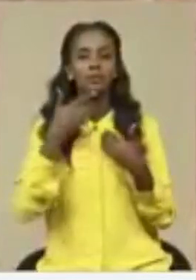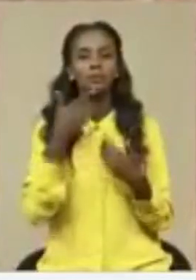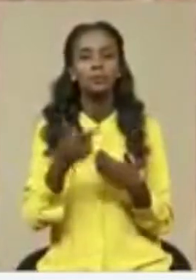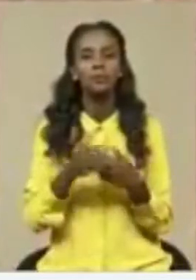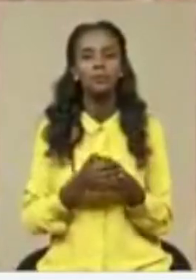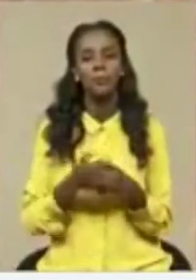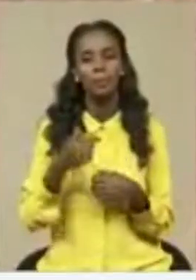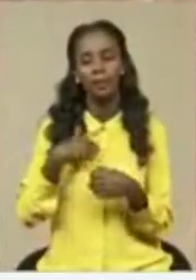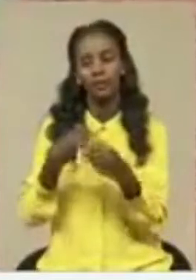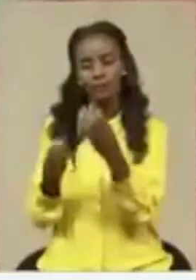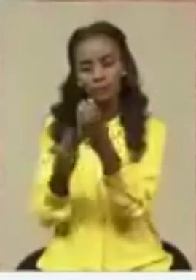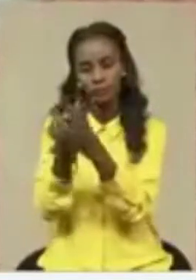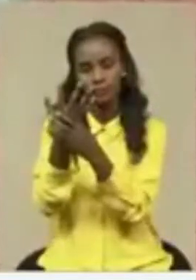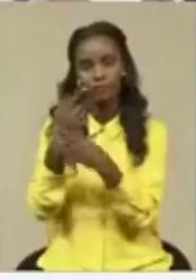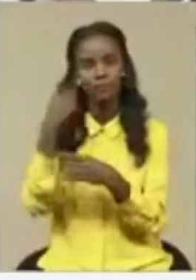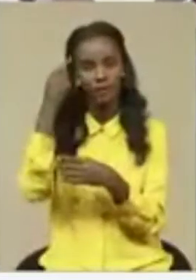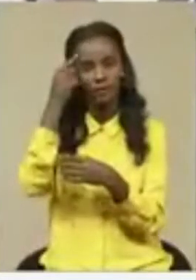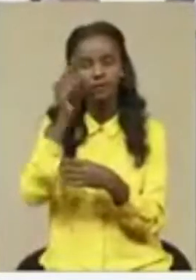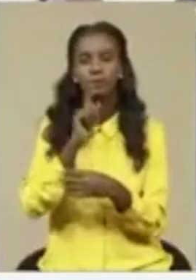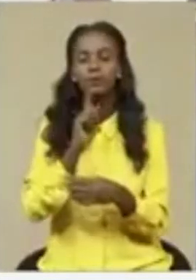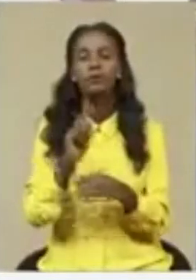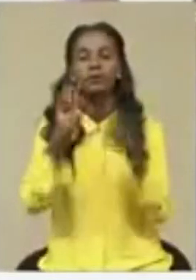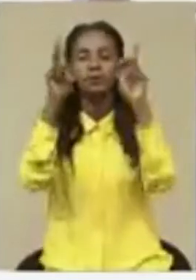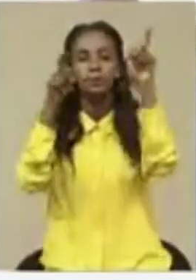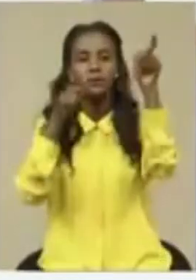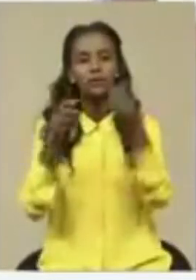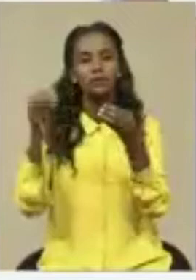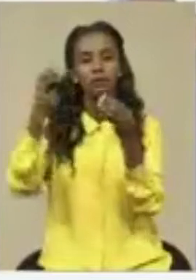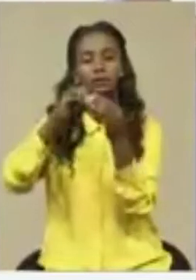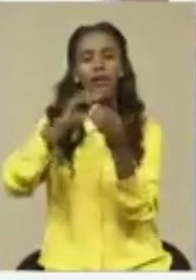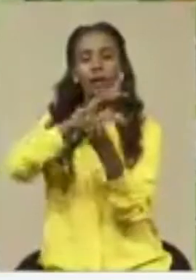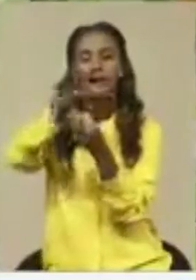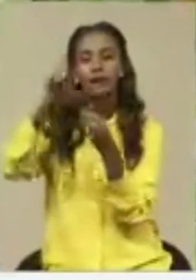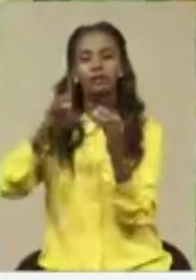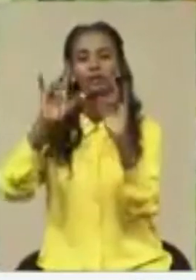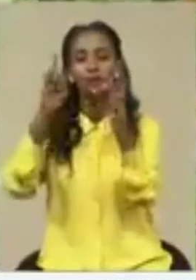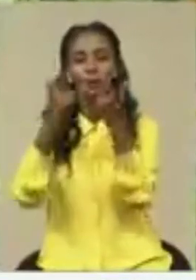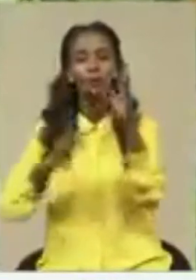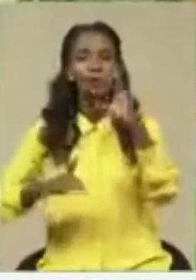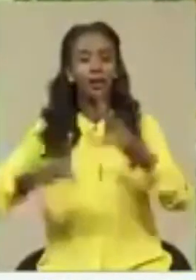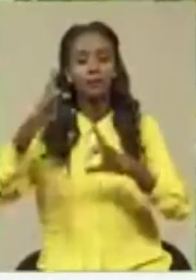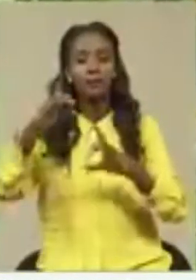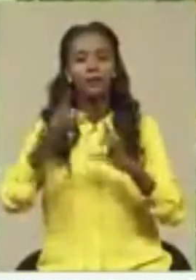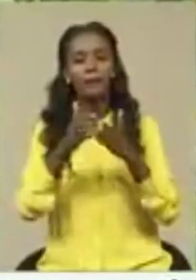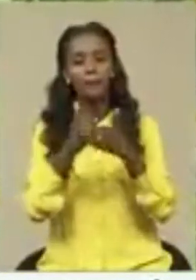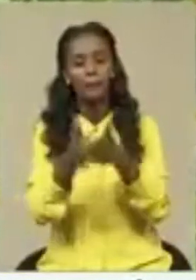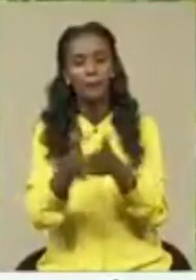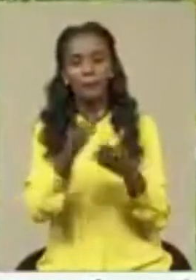ራሴ ያሳድጋታለሁ ብዬ ነው እያሰብኩ ያለሁት። ርዕሰ መስተዳደሩን ጨምሮ የክልልና የዞን ከፍተኛ